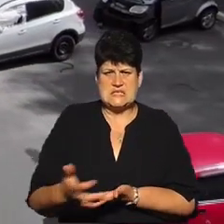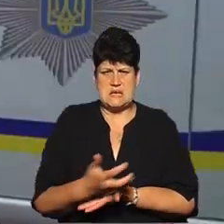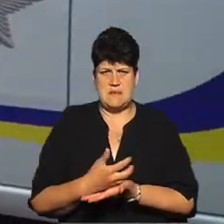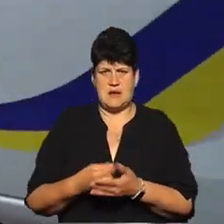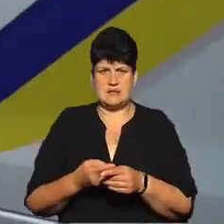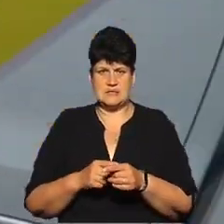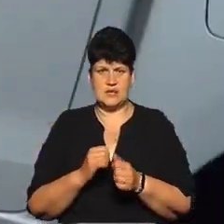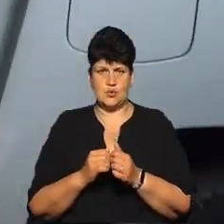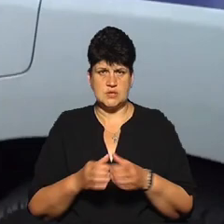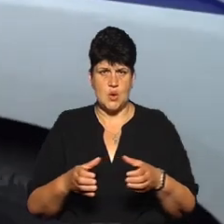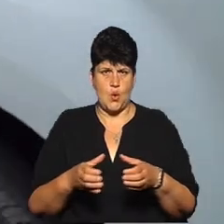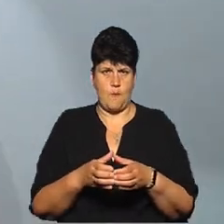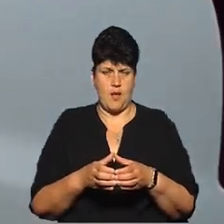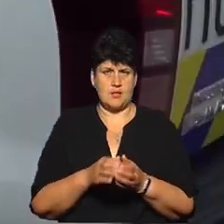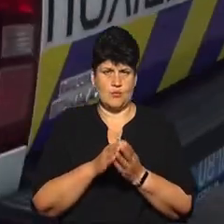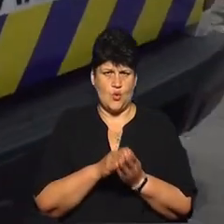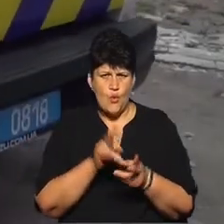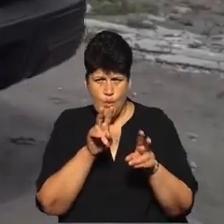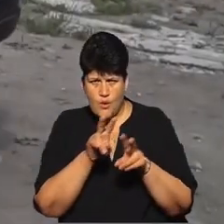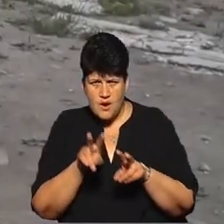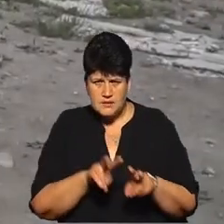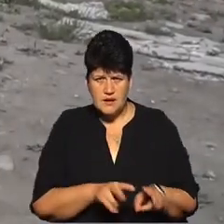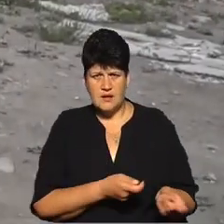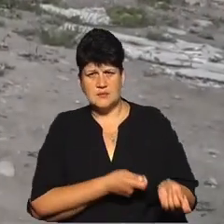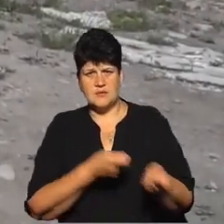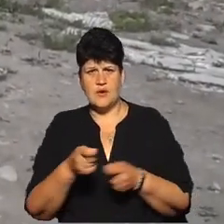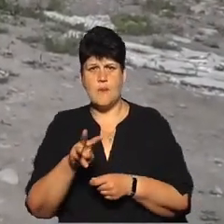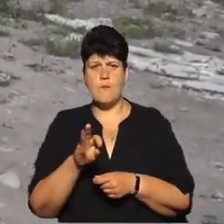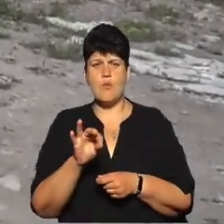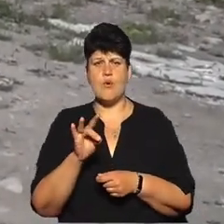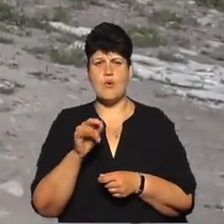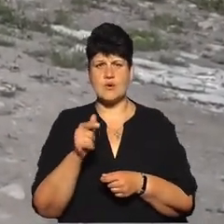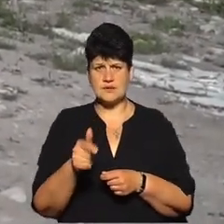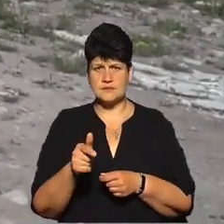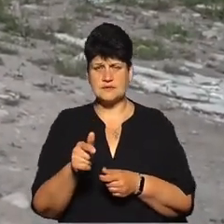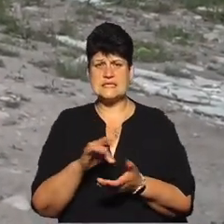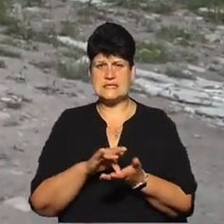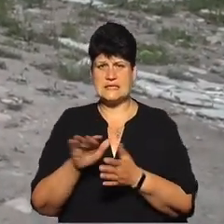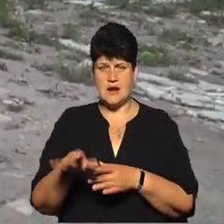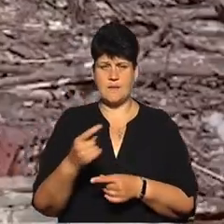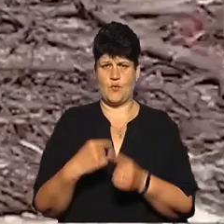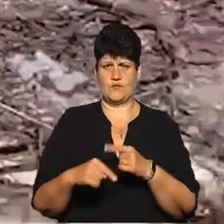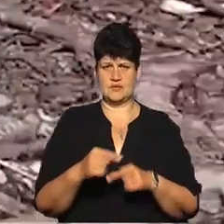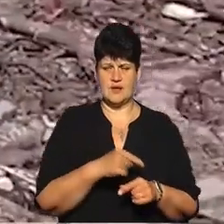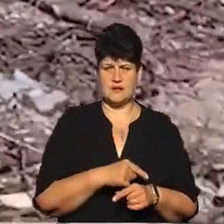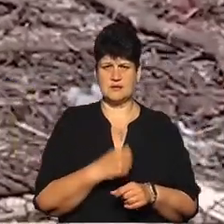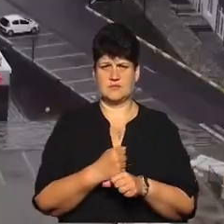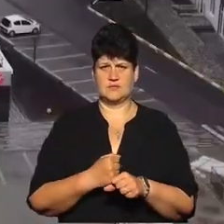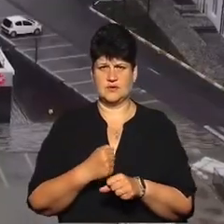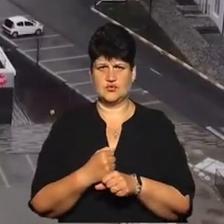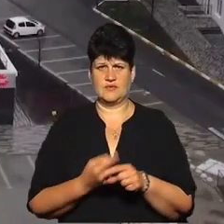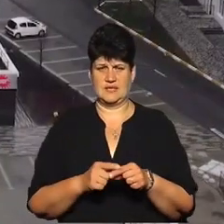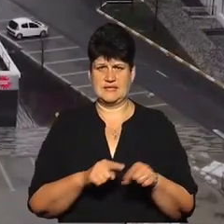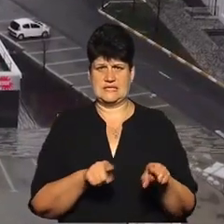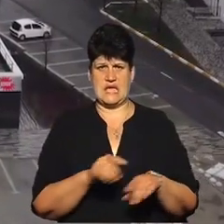ми оглядали їх, завозили їх в морг центральний ірпінський і знову поверталися і так відпрацьовували оці